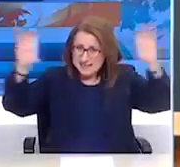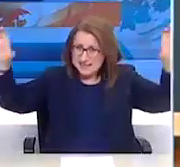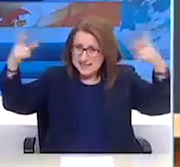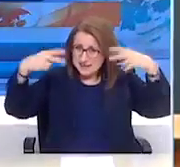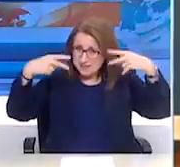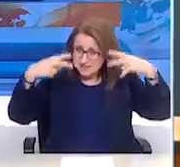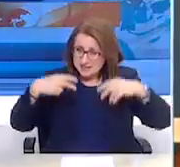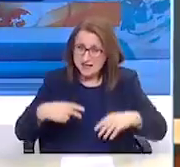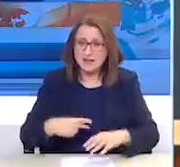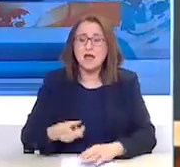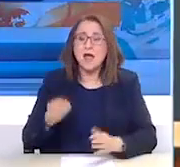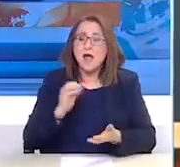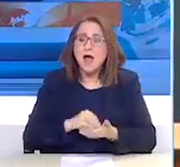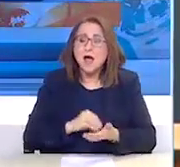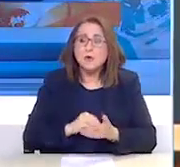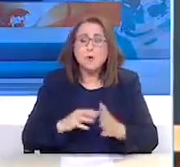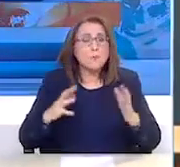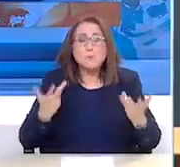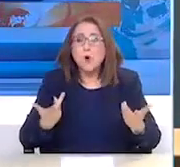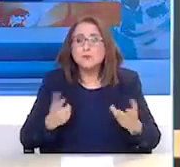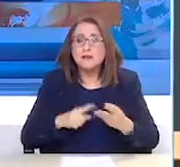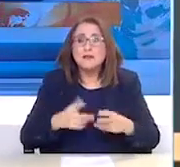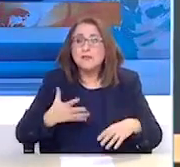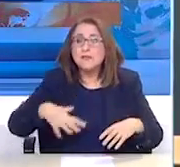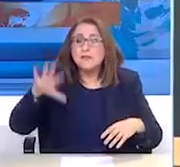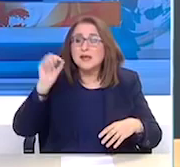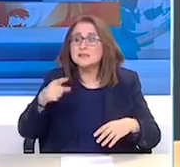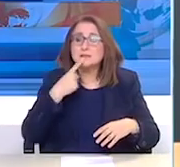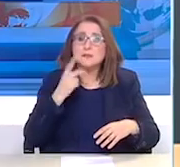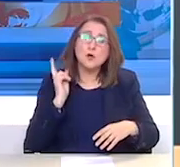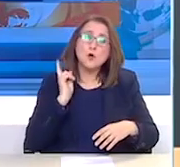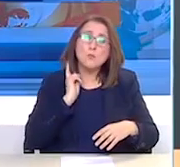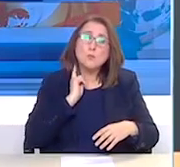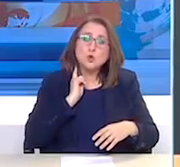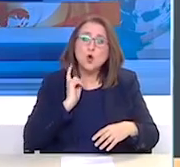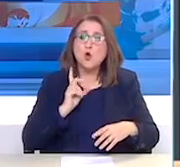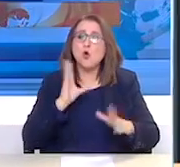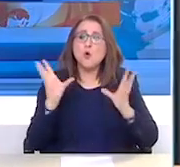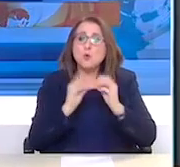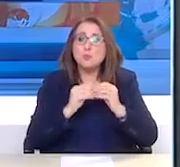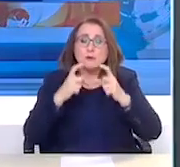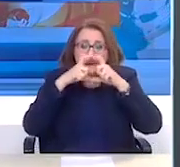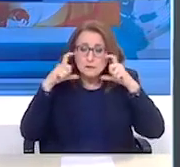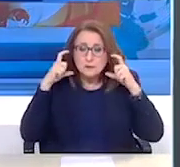εφαρμόζεται το πρωτόκολλο προληπτικής θεραπείας σε υγειονομικούς, το οποίο, όπως μας ανακοινώσατε, εγκρίθηκε σήμερα από την Επιτροπή?